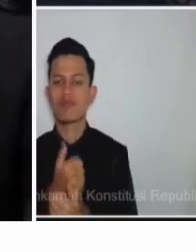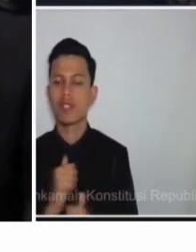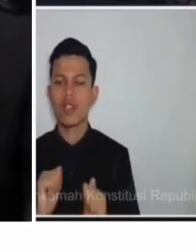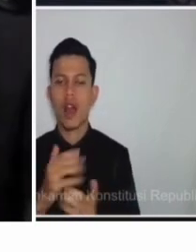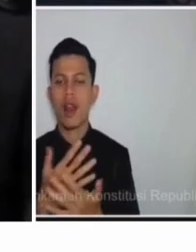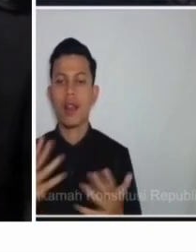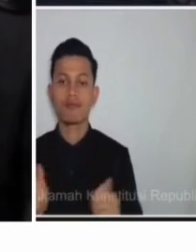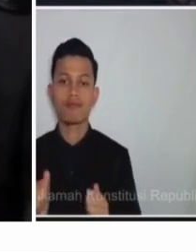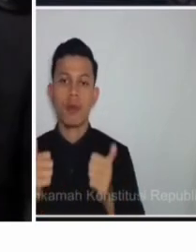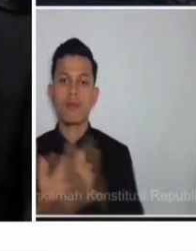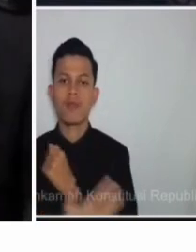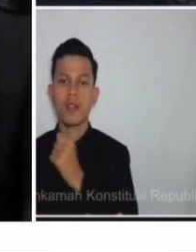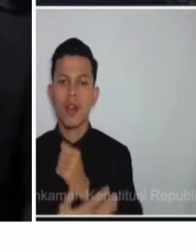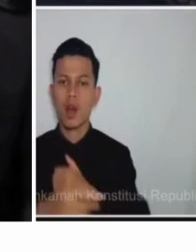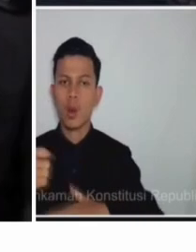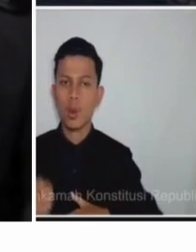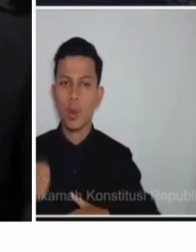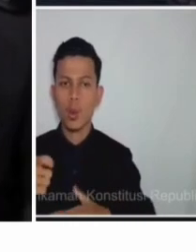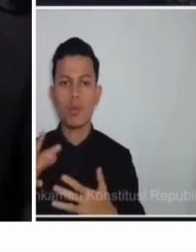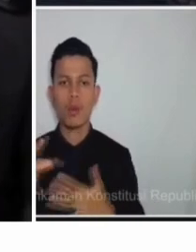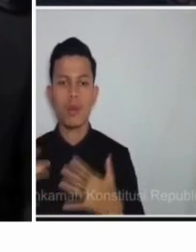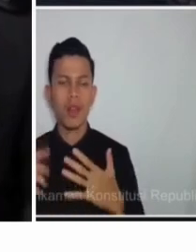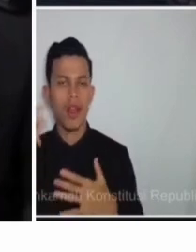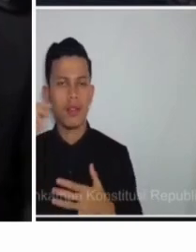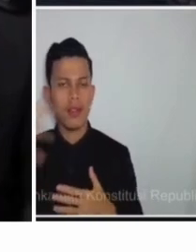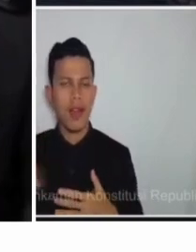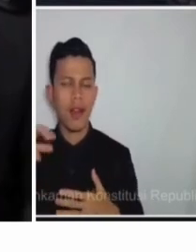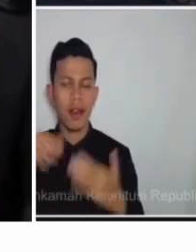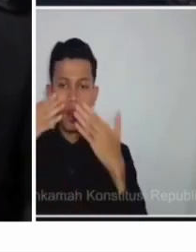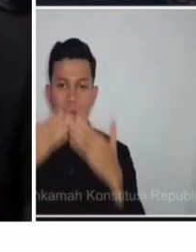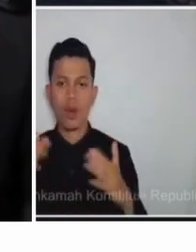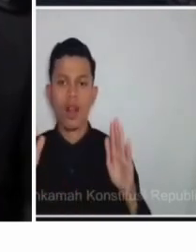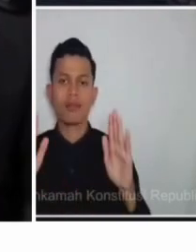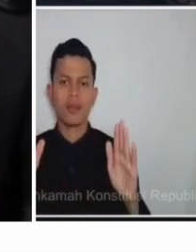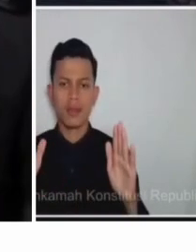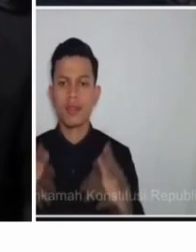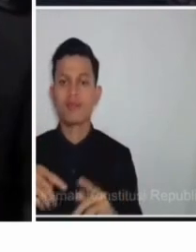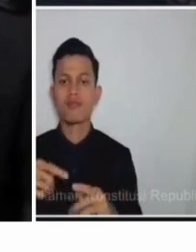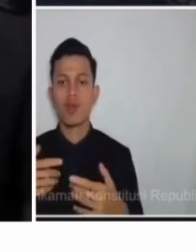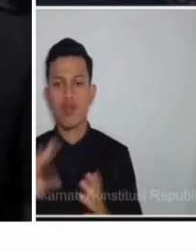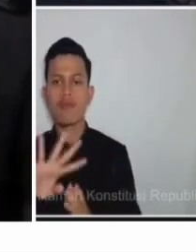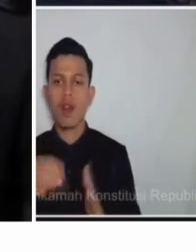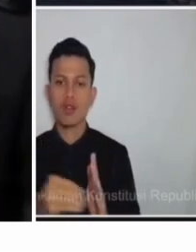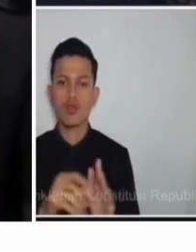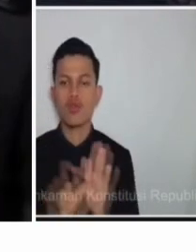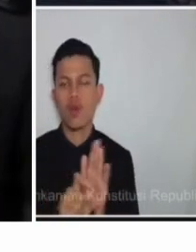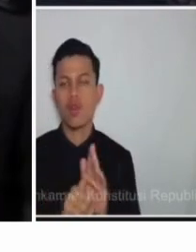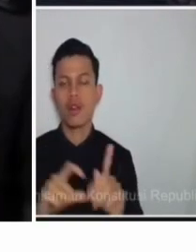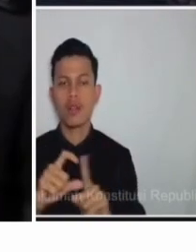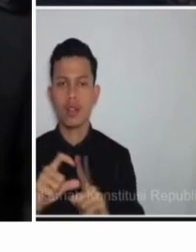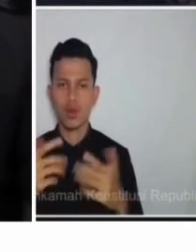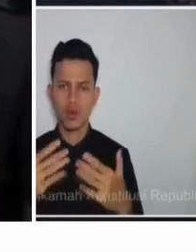kemudian undang-undang dasar kita mengatur bahwa Mahkamah Konstitusi diberikan kewenangan